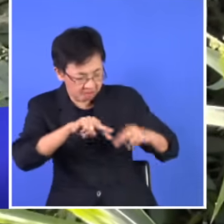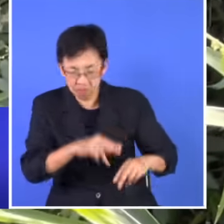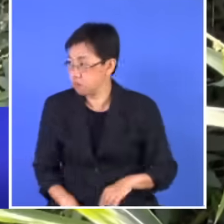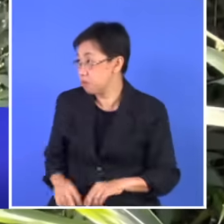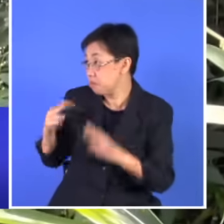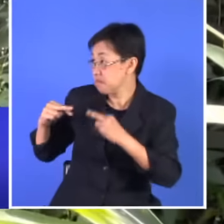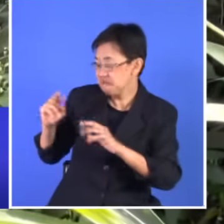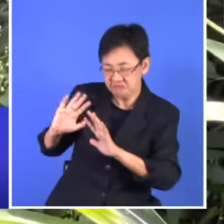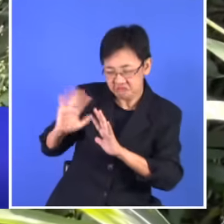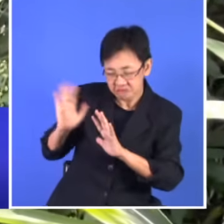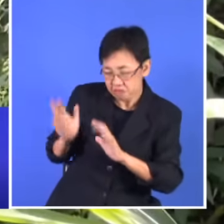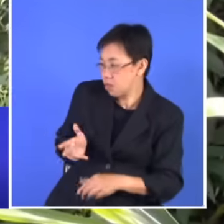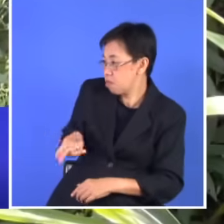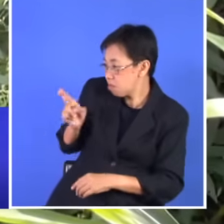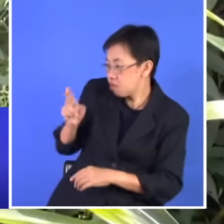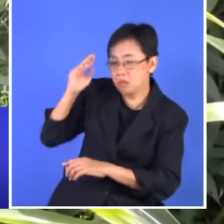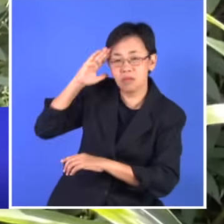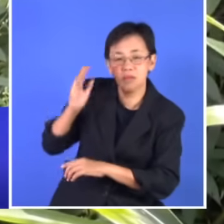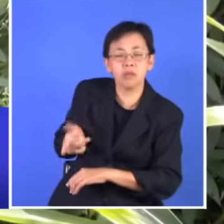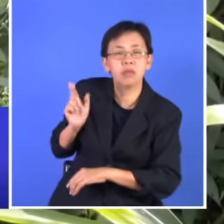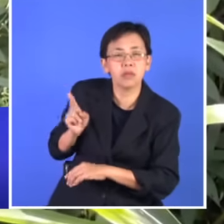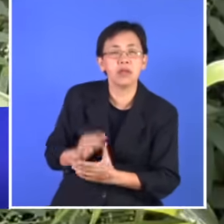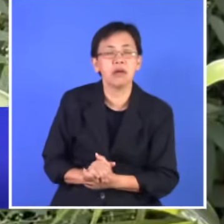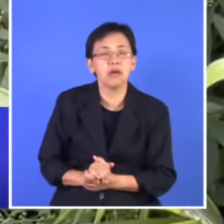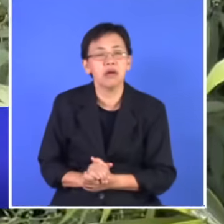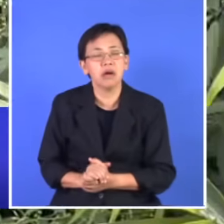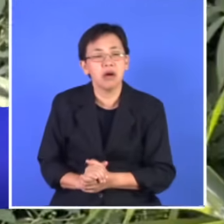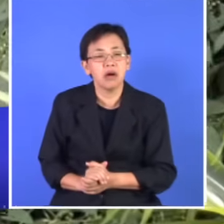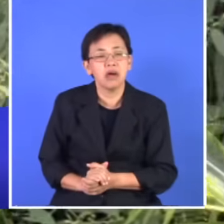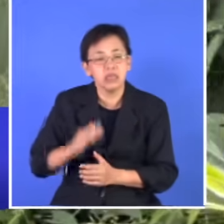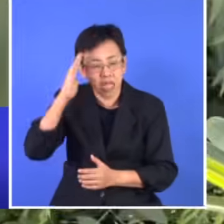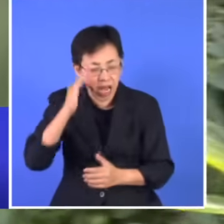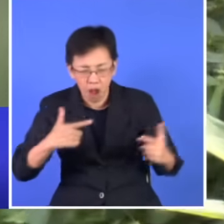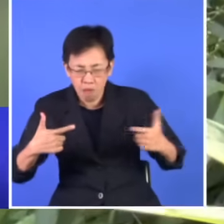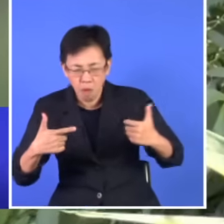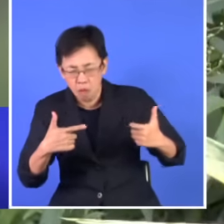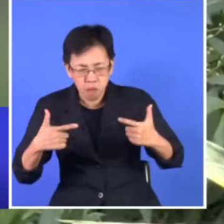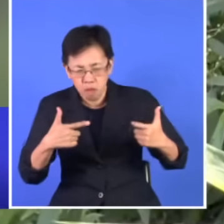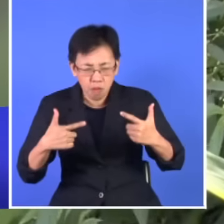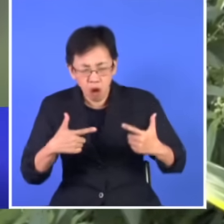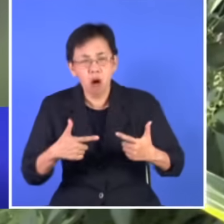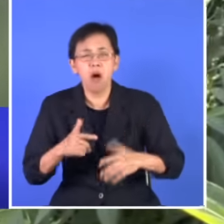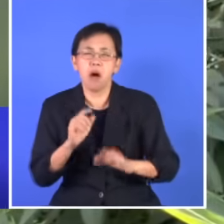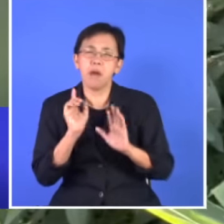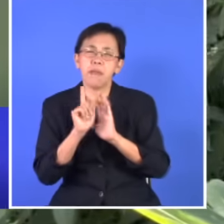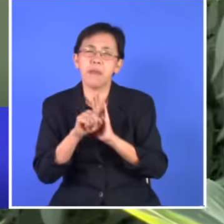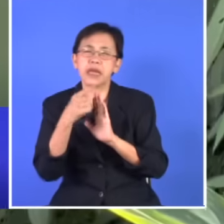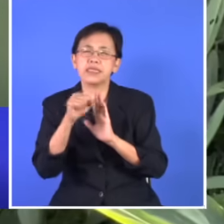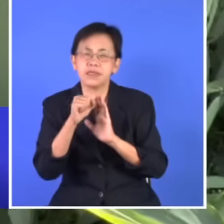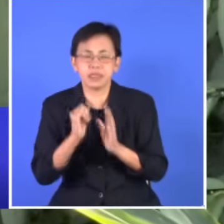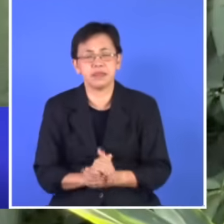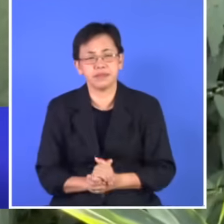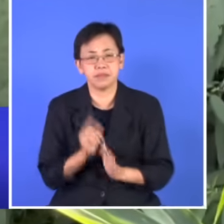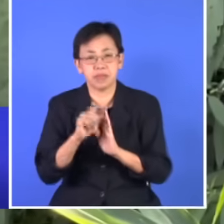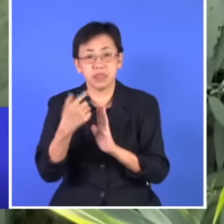ฉากยิงใส่ฝ่ายทหารก่อนเพื่อเปิดเส้นทางลมนี้นะครับทานี้ทหารก็มีการต่อสู้กันก็ใช้เวลาปะทะกันประมาณสักเกือบ10นาที